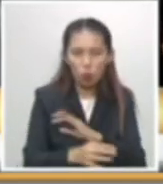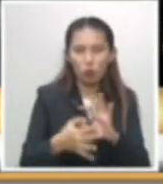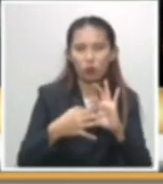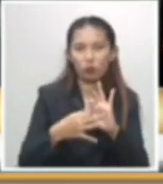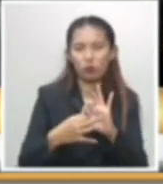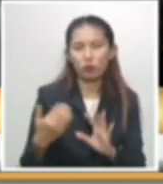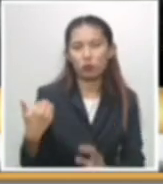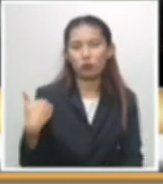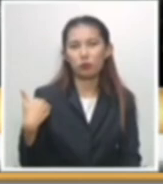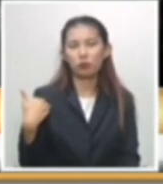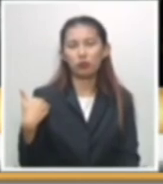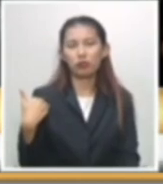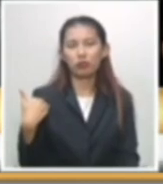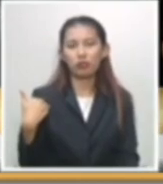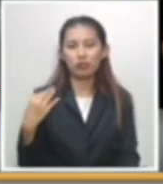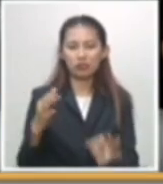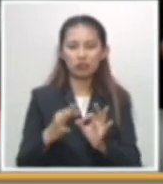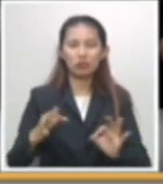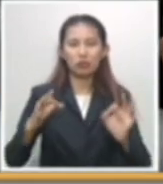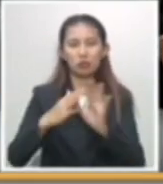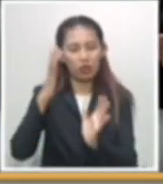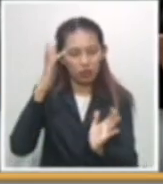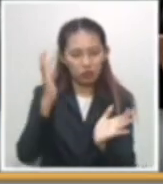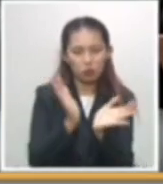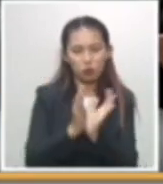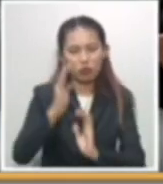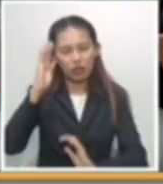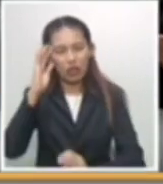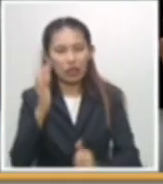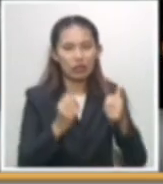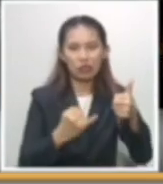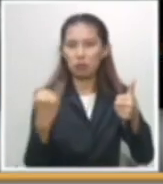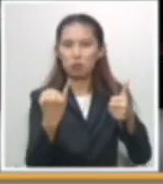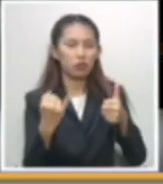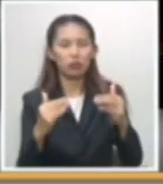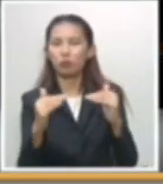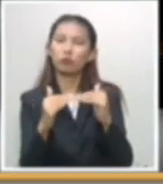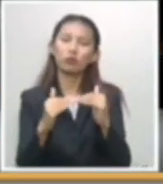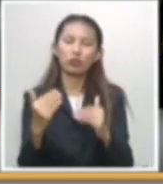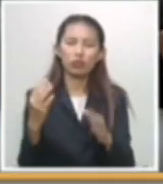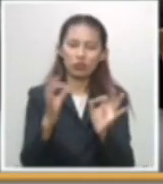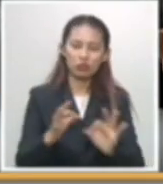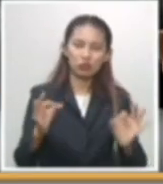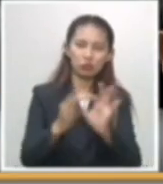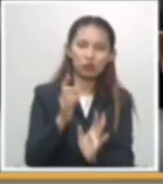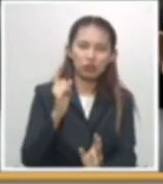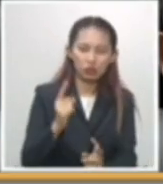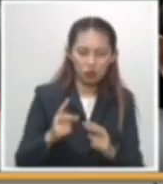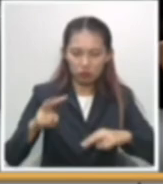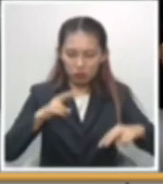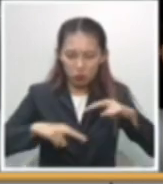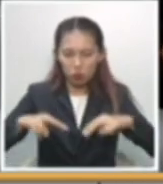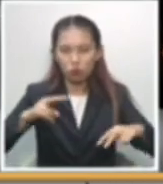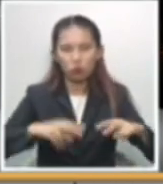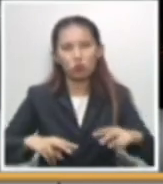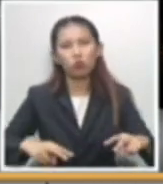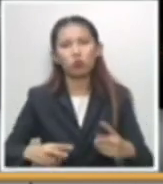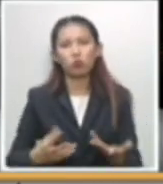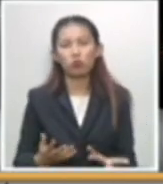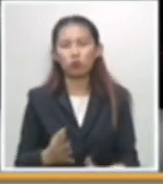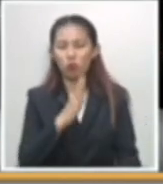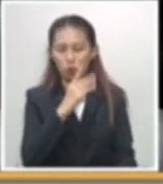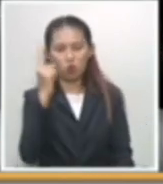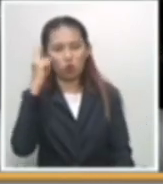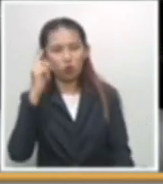มันก็มีคนไม่ดีคนดีก็เยอะต้องจัดการเจ้าหน้าที่ที่เกี่ยวข้องผมเชื่อว่าท่านก็พอรู้บ